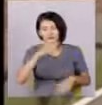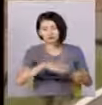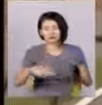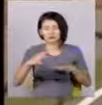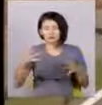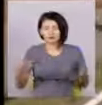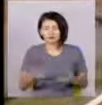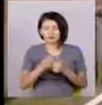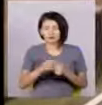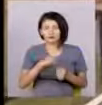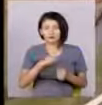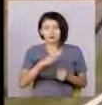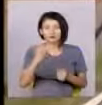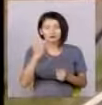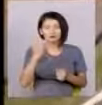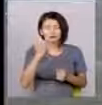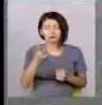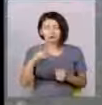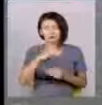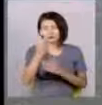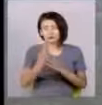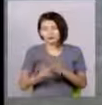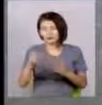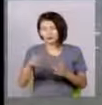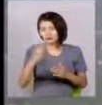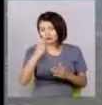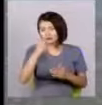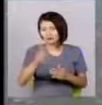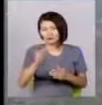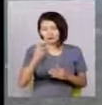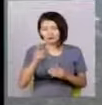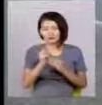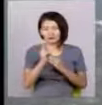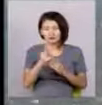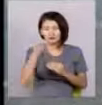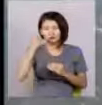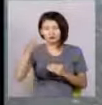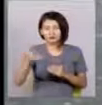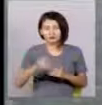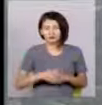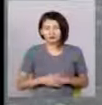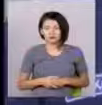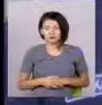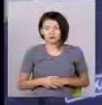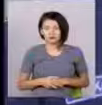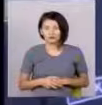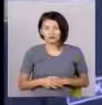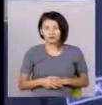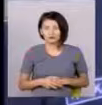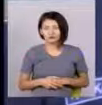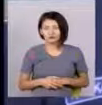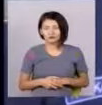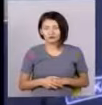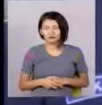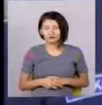екендігін айтуда. Сол себепті батып бара жатқан адамды байқасаңыз, әуелі 112 телефонына хабарласу қажет дейді. Енді жағдайды